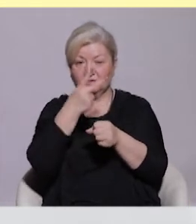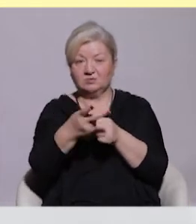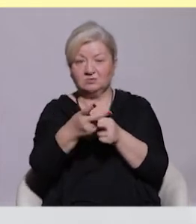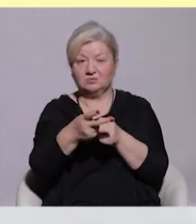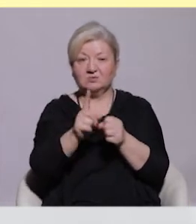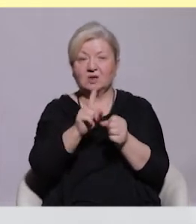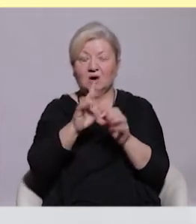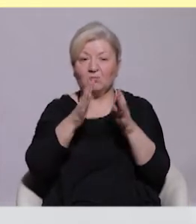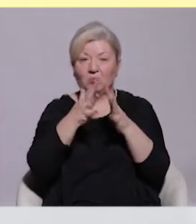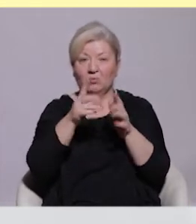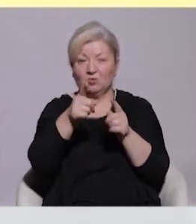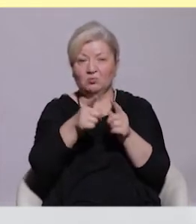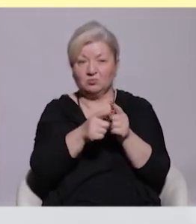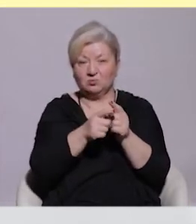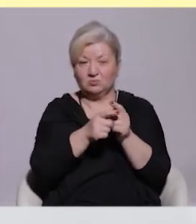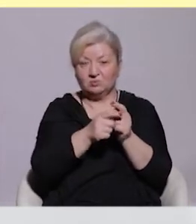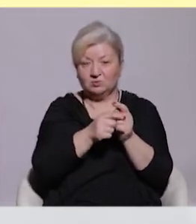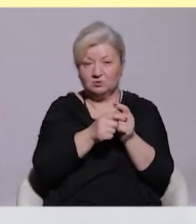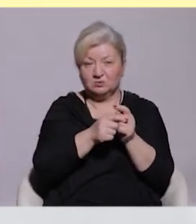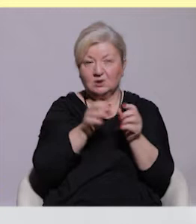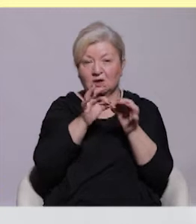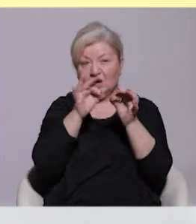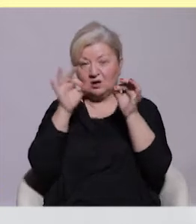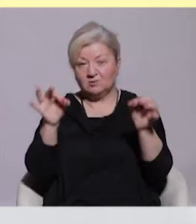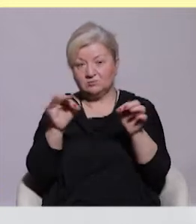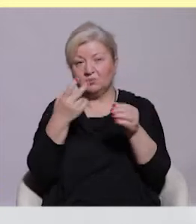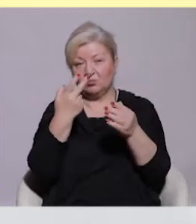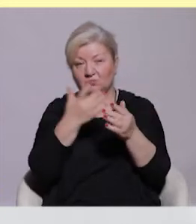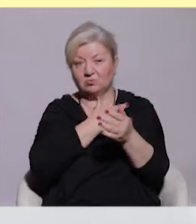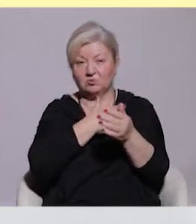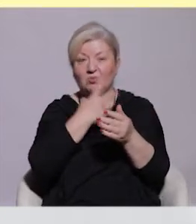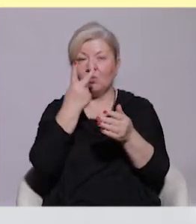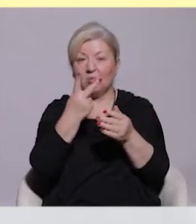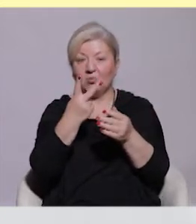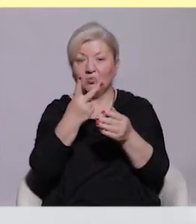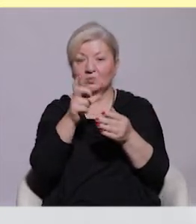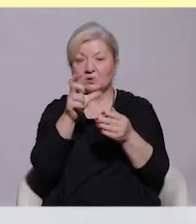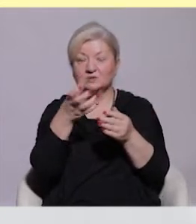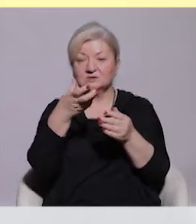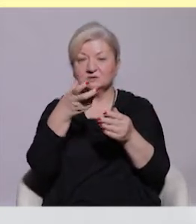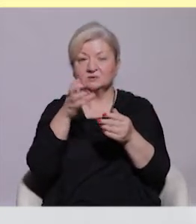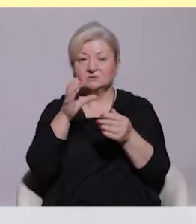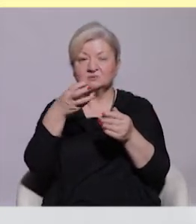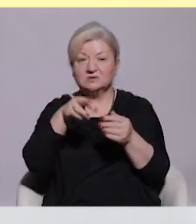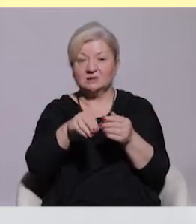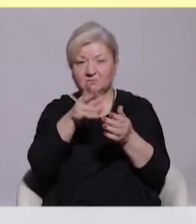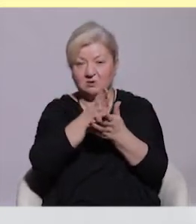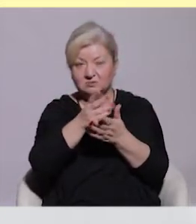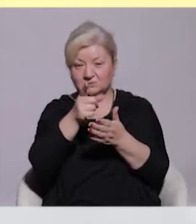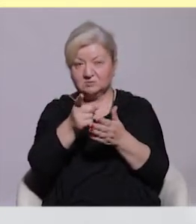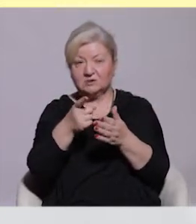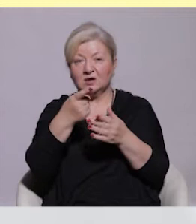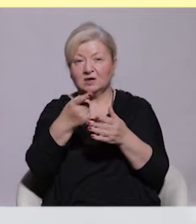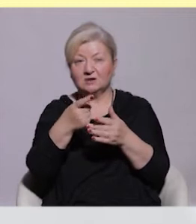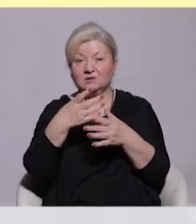ვნახოთ რა მოუვა, ხო? ანუ ამ შემთხვევაში მოდი გავზომოთ დაახლოებით 2 სანტიმეტრია, ხო, ტალღის სიგრძე. ეხა შევამცირე